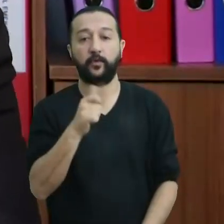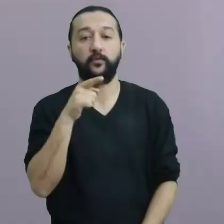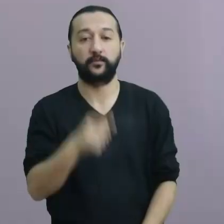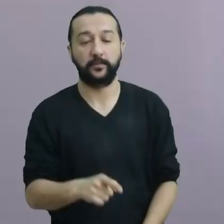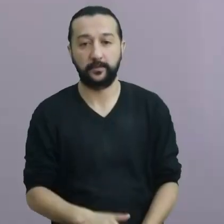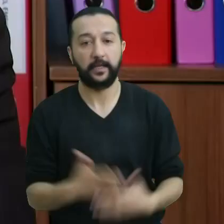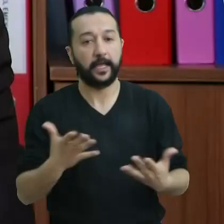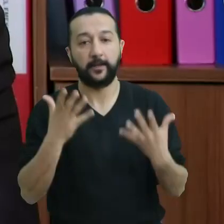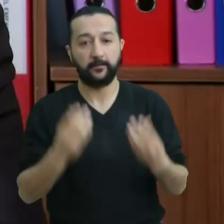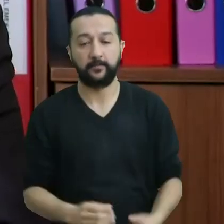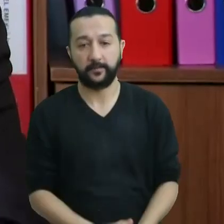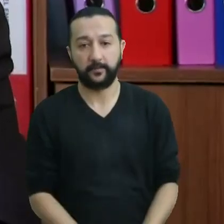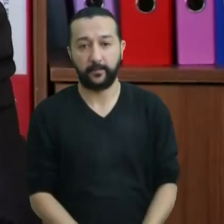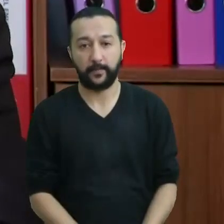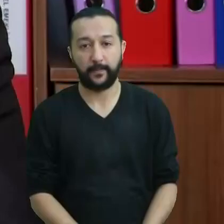günüymüş.